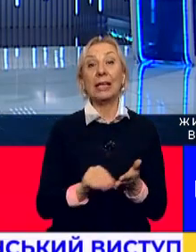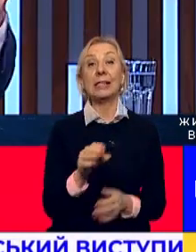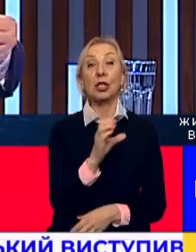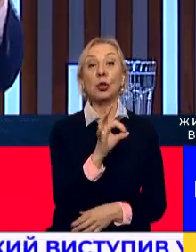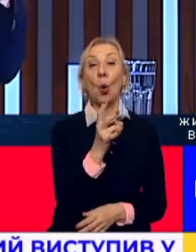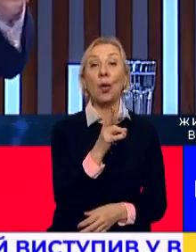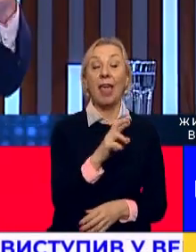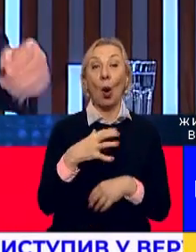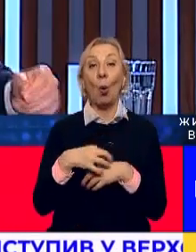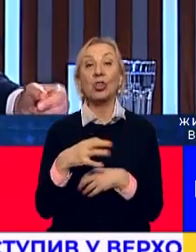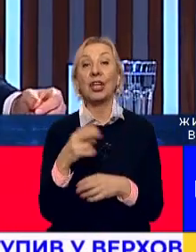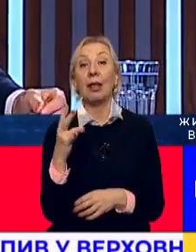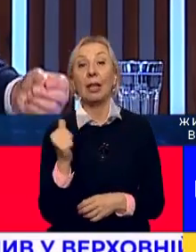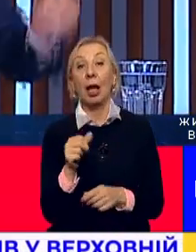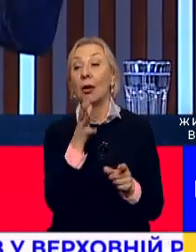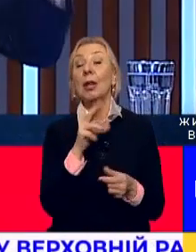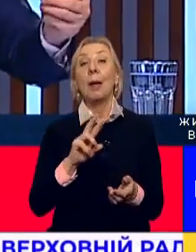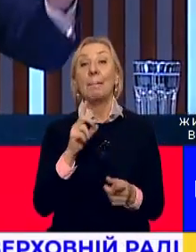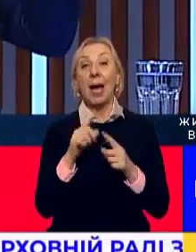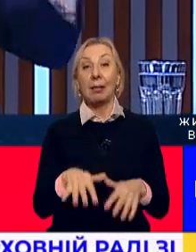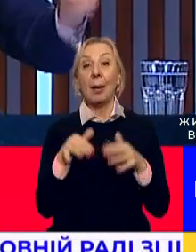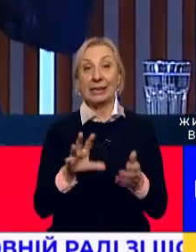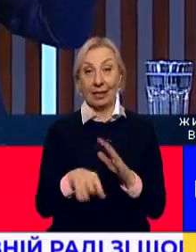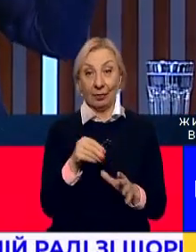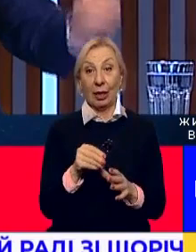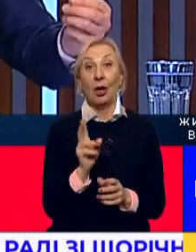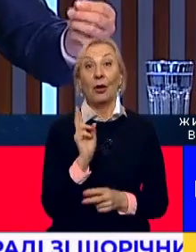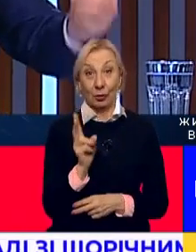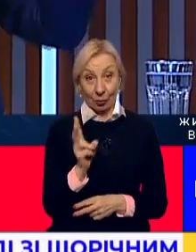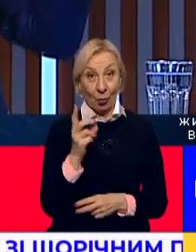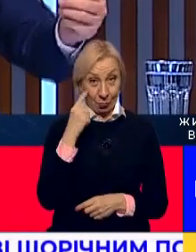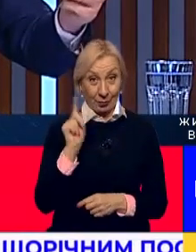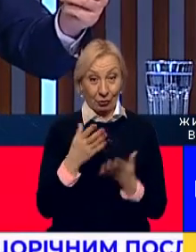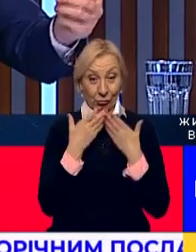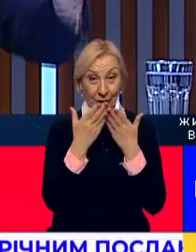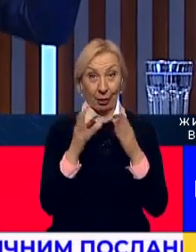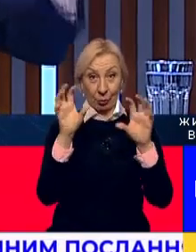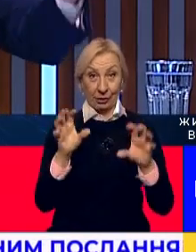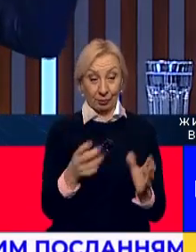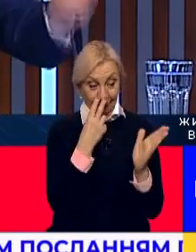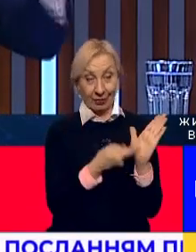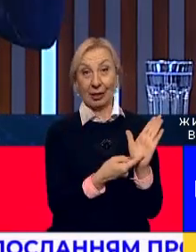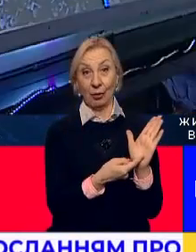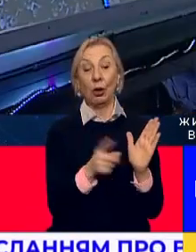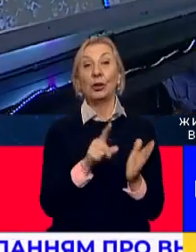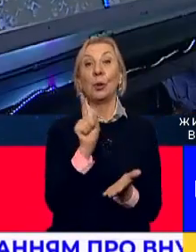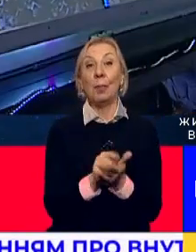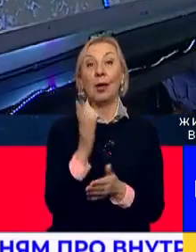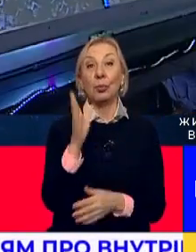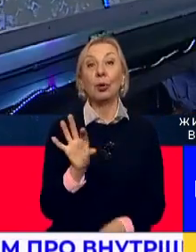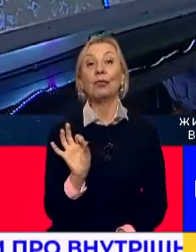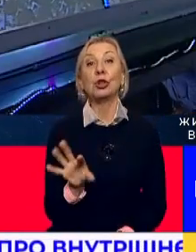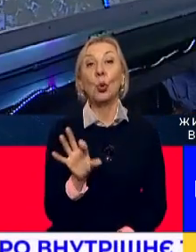про наступні парламентські вибори, які для кожного, хто вміє читати Конституцію, очевидно, що мають відбутися у